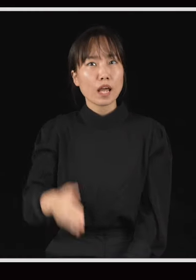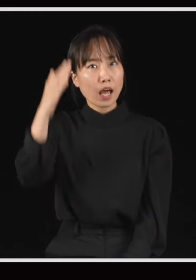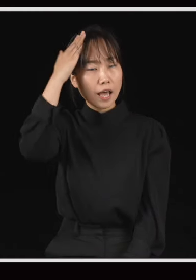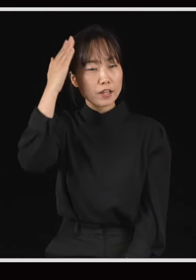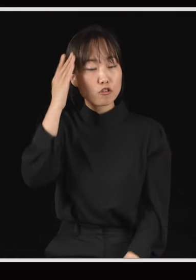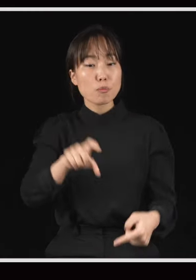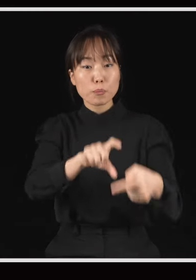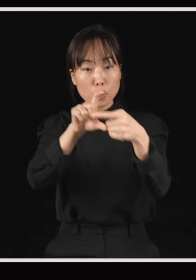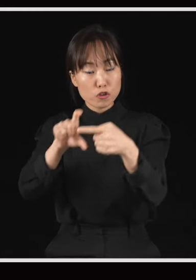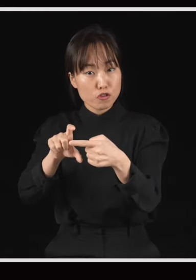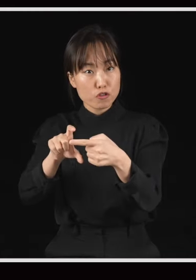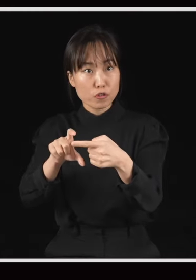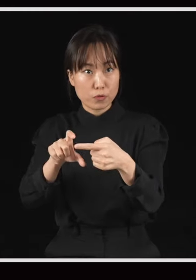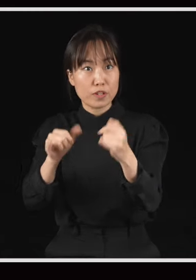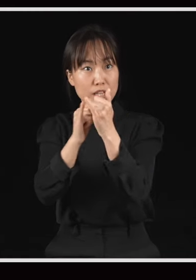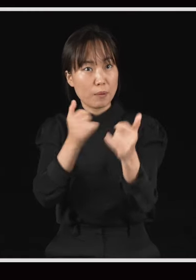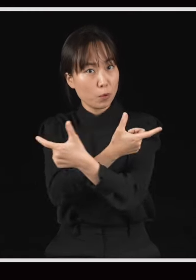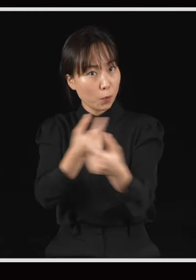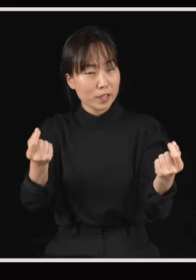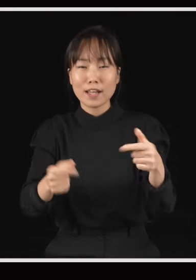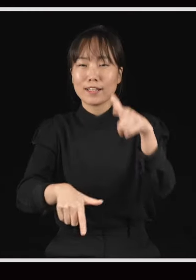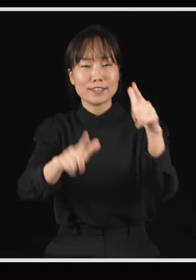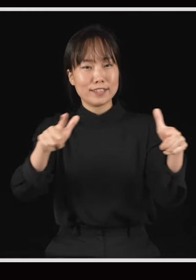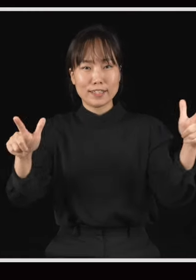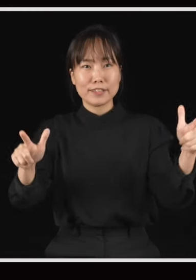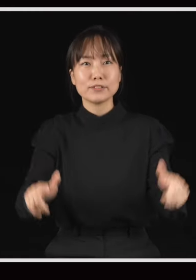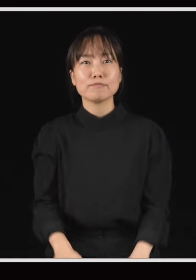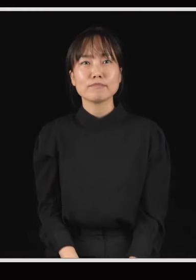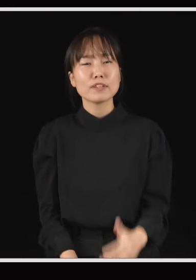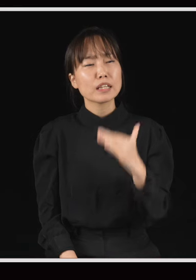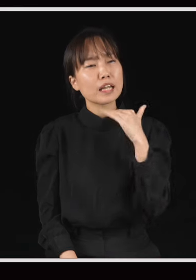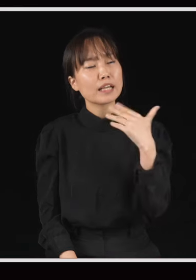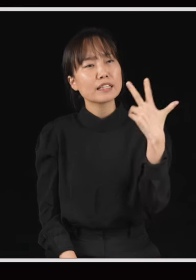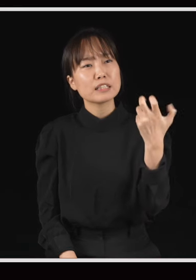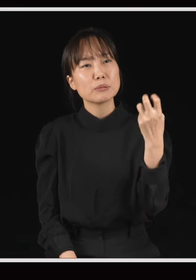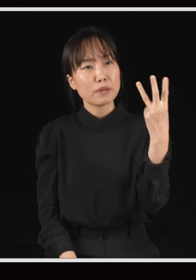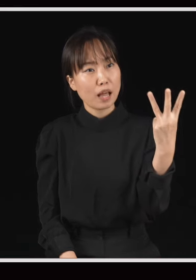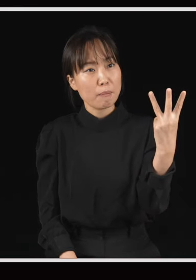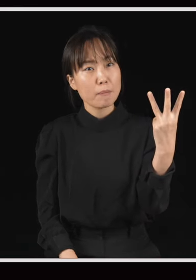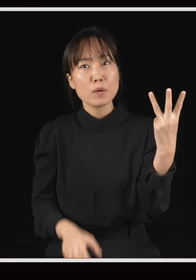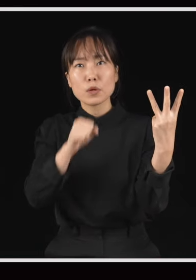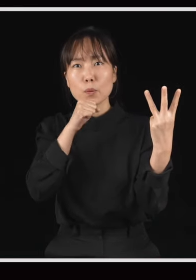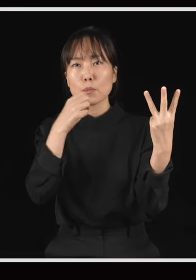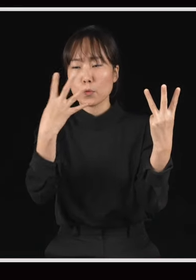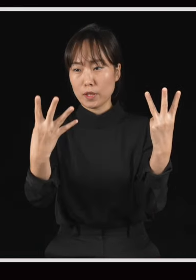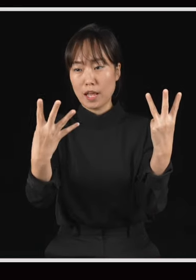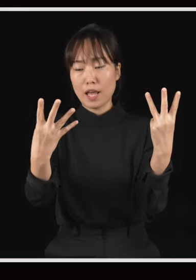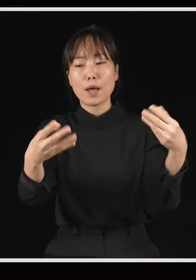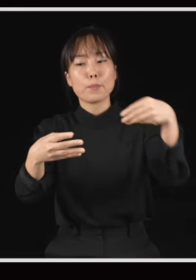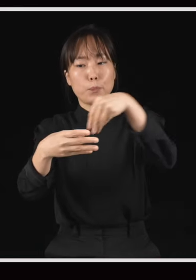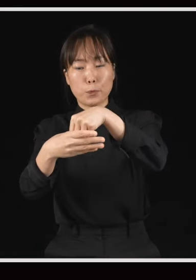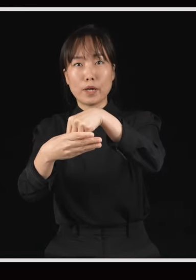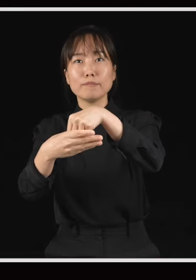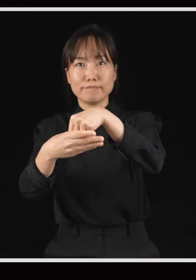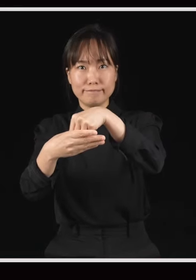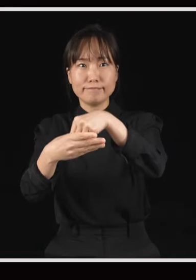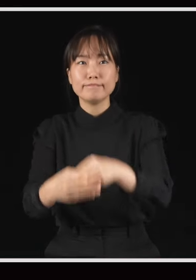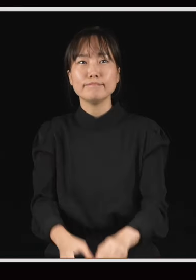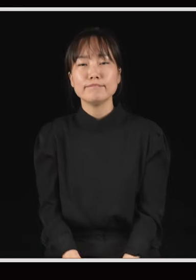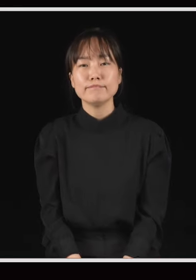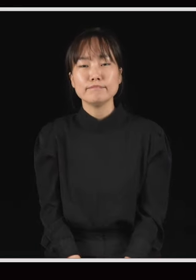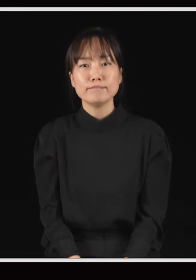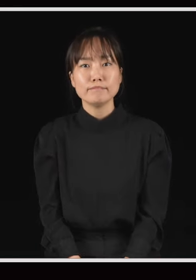우리나라에서는 평균적인 겁니다. 사람마다 달라요. 평균적으로 73세 정도가 되시면 저 아주 경미한